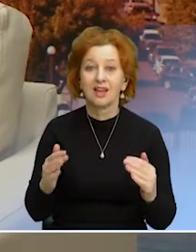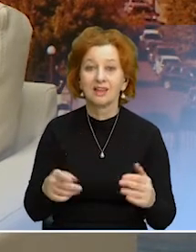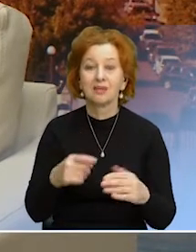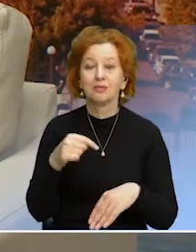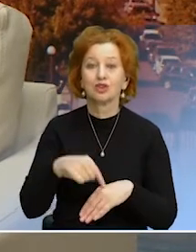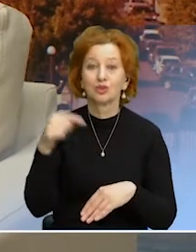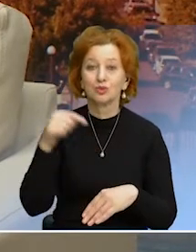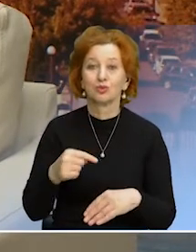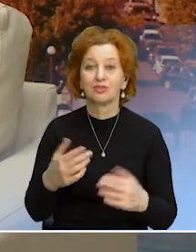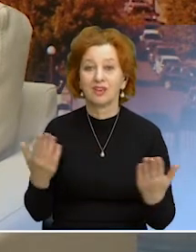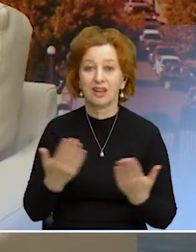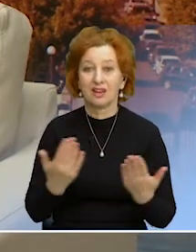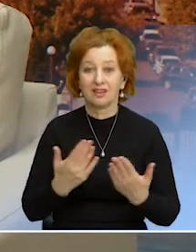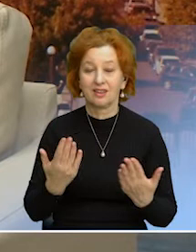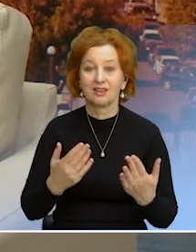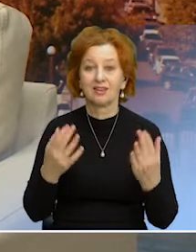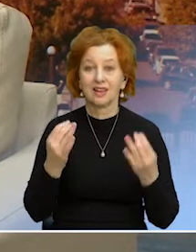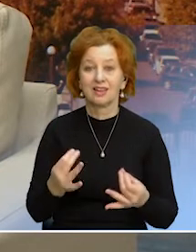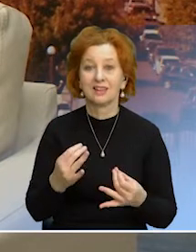духовные, нравственные ориентиры из